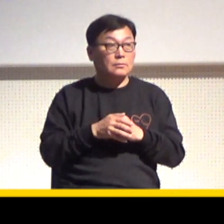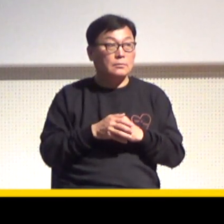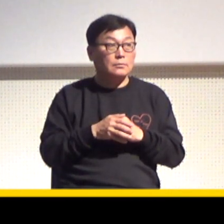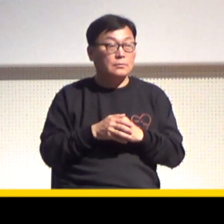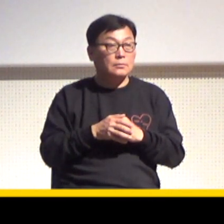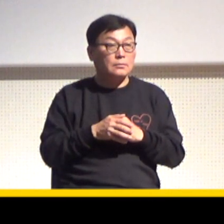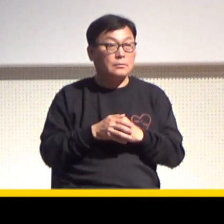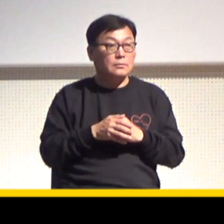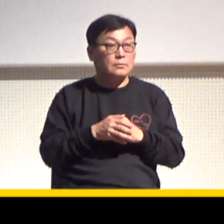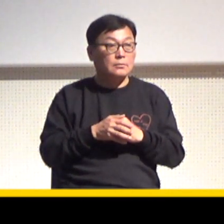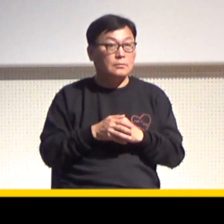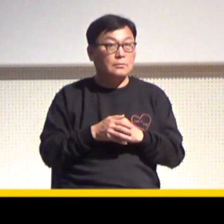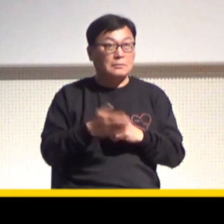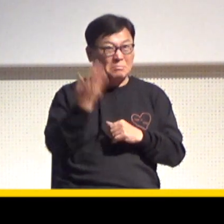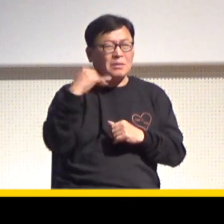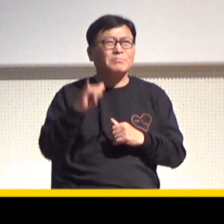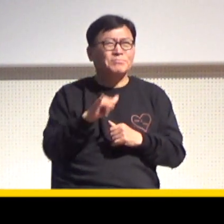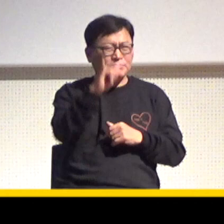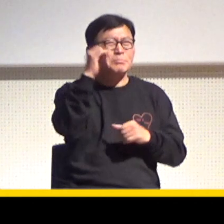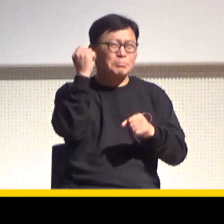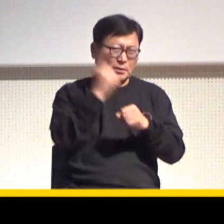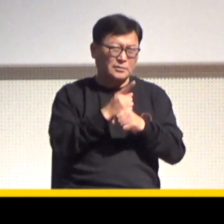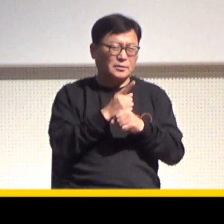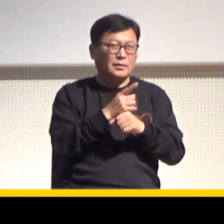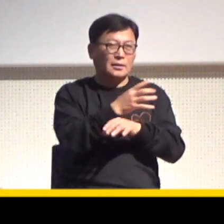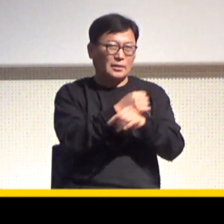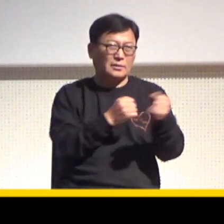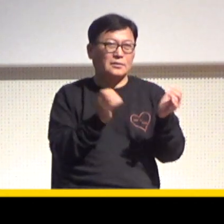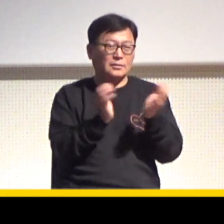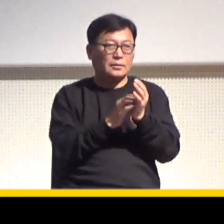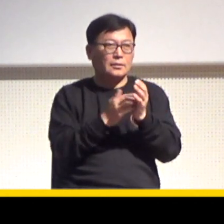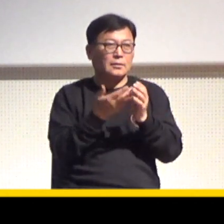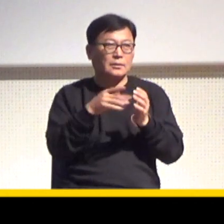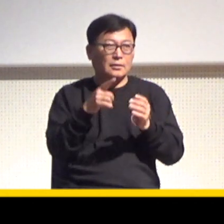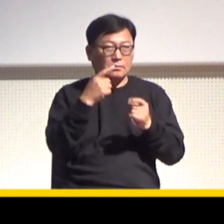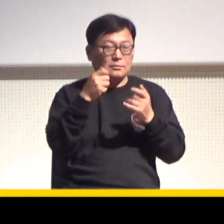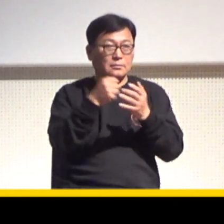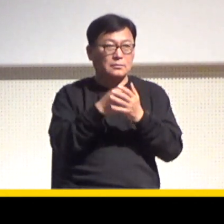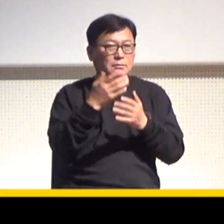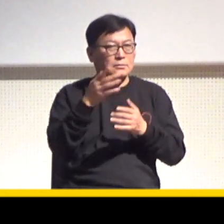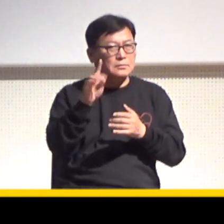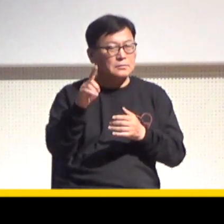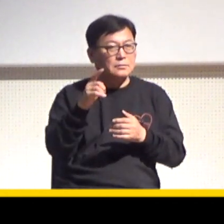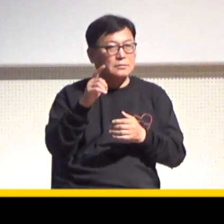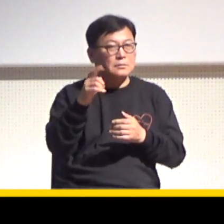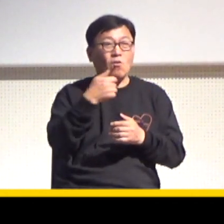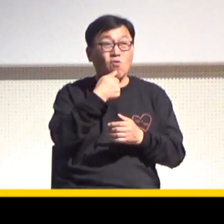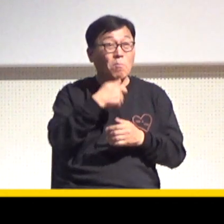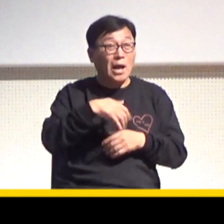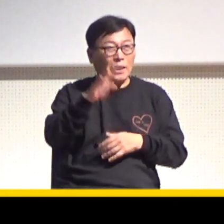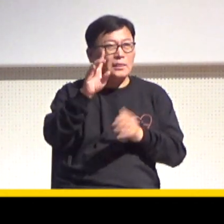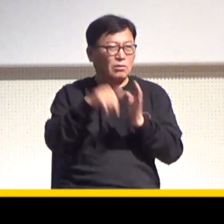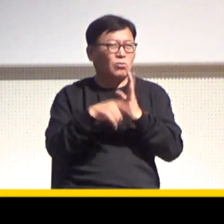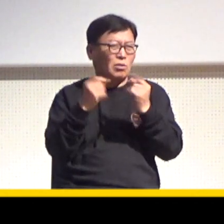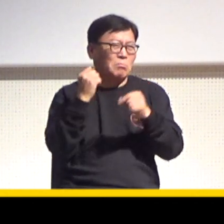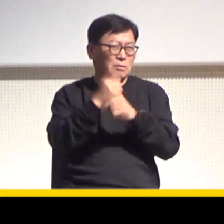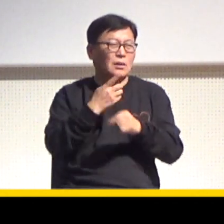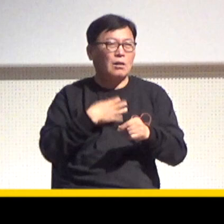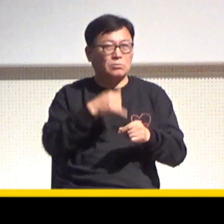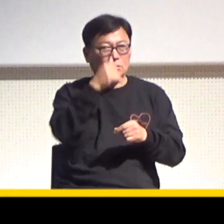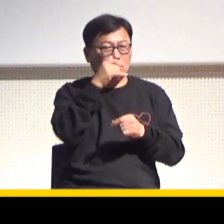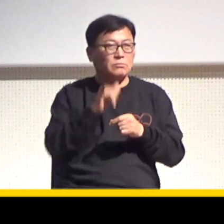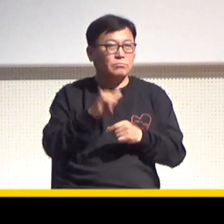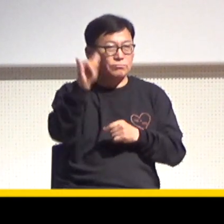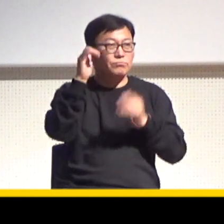인사가 내정이 되어 유학이 확정이 돼 네, 확정이 되어 있는 상태여서. 사실 가서 난 정말 기쁘게 가려고 했는데 사실 이건